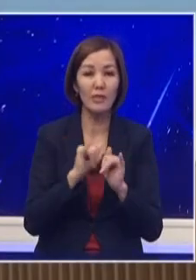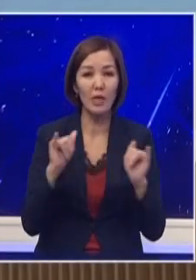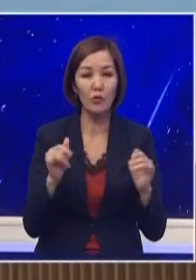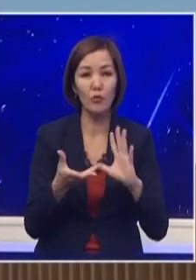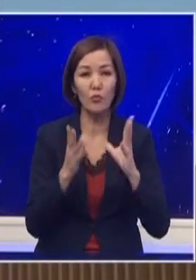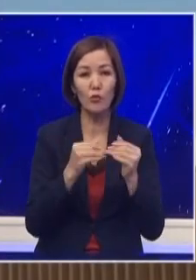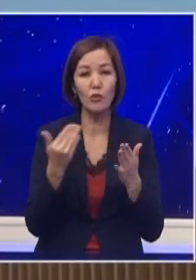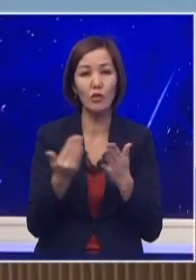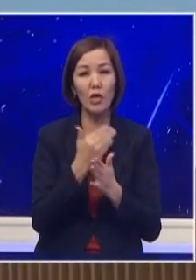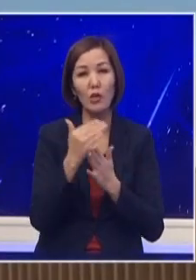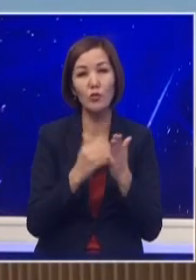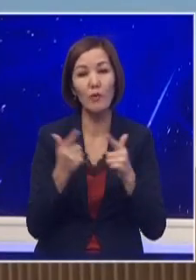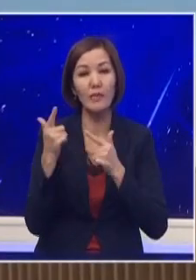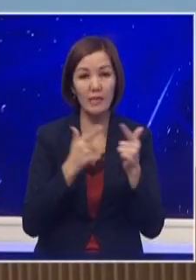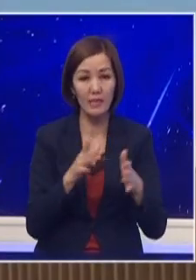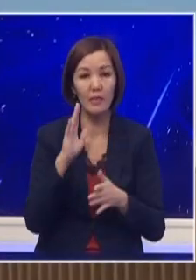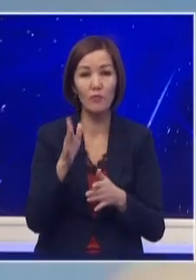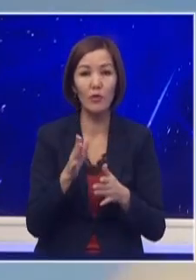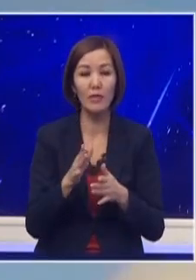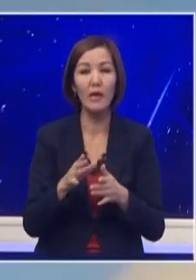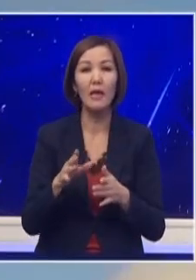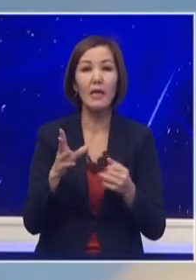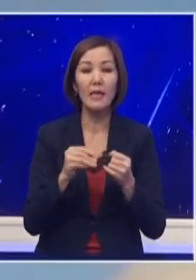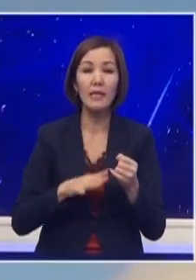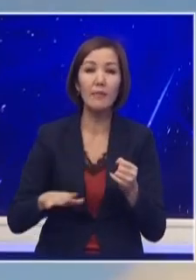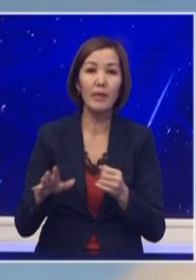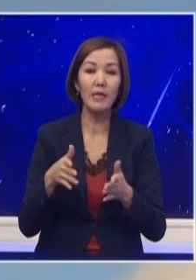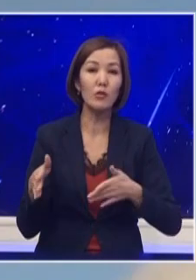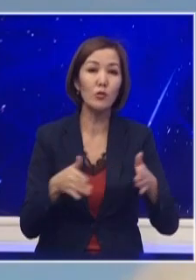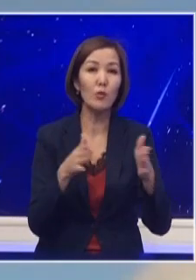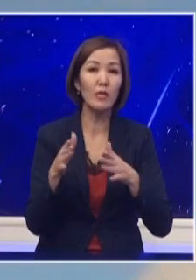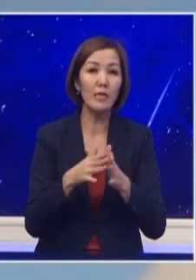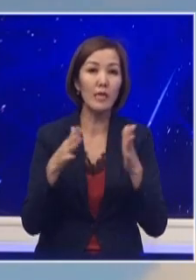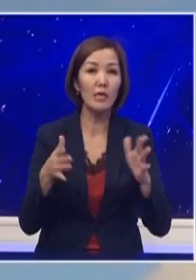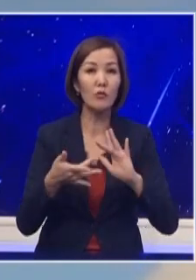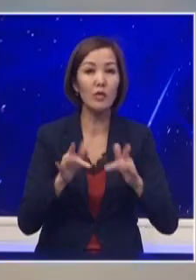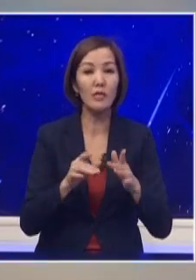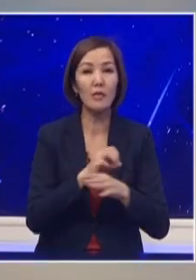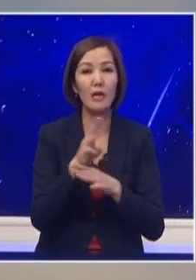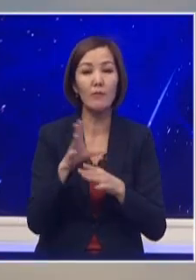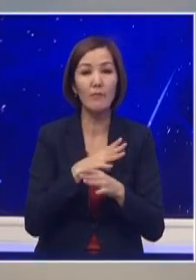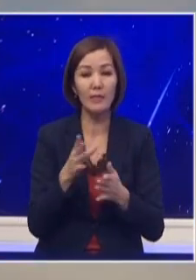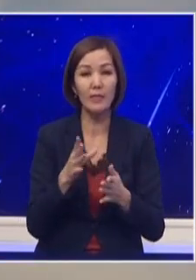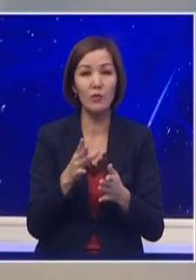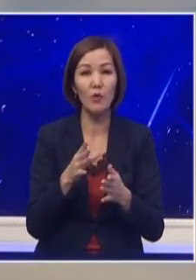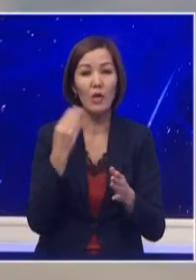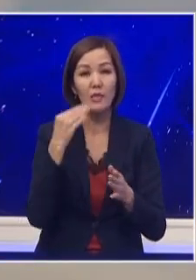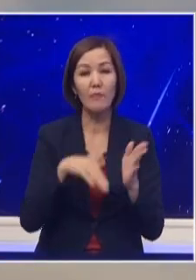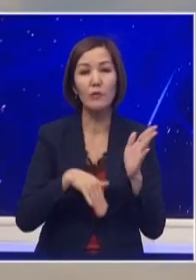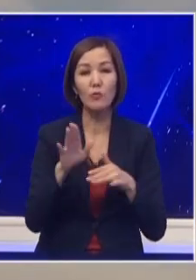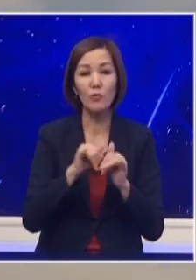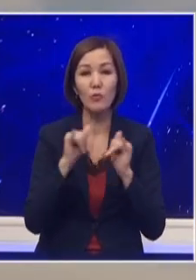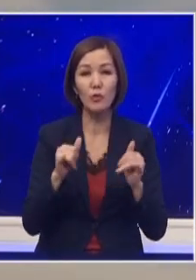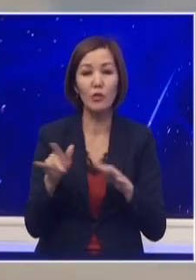жоба әзірленіп жатқанын айтты. Ұлттық жоба аясында елді мекендерді автожолдарда кең жолақты интернетпен қамтамасыз ету және олардың сапасын жақсарту